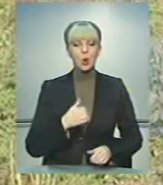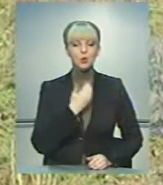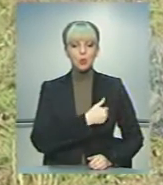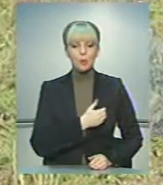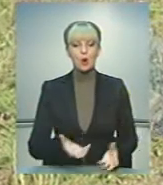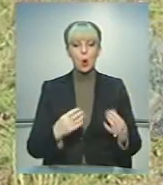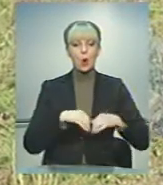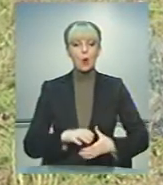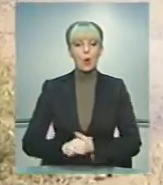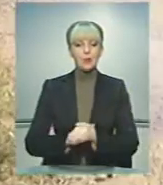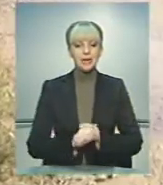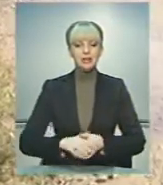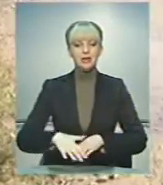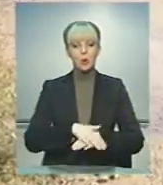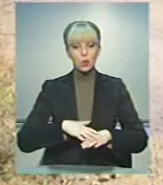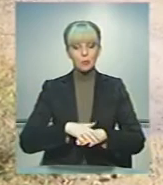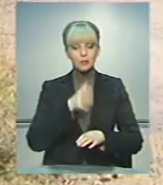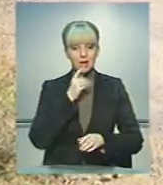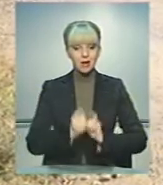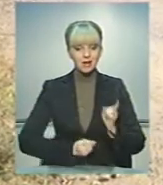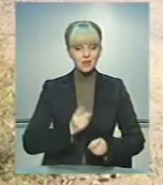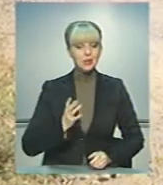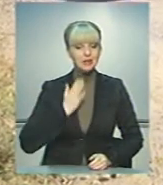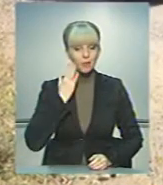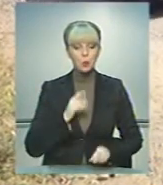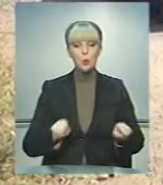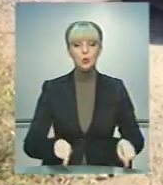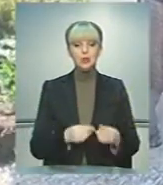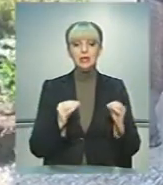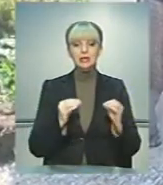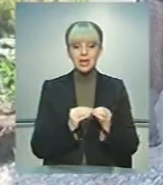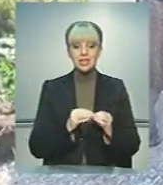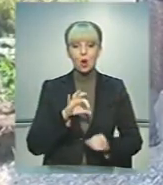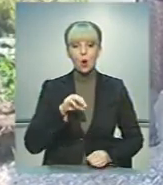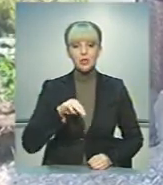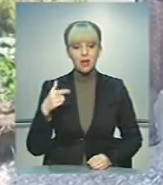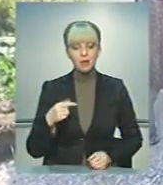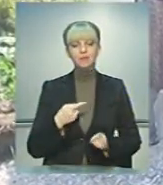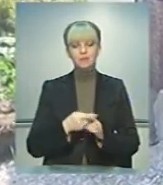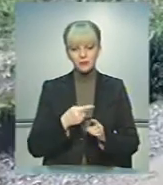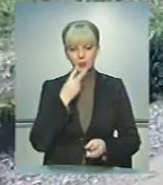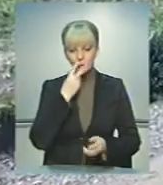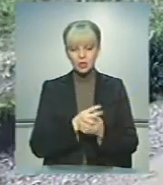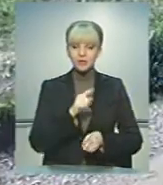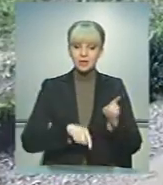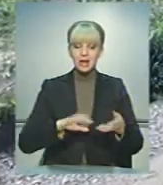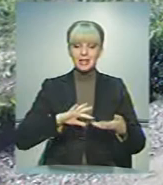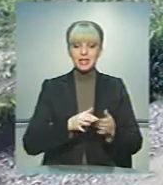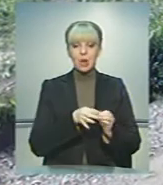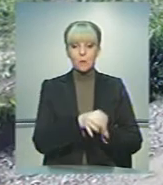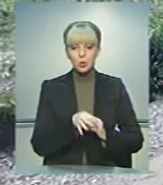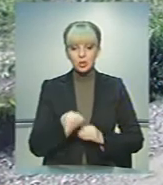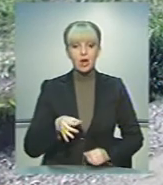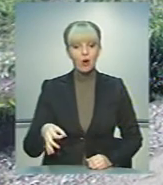добровільне об'єднання територіальних громад. За час реформи на Буковині утворилося 10 ОТГ. Позитиви побачили в деяких населених